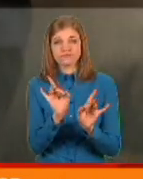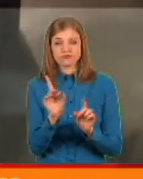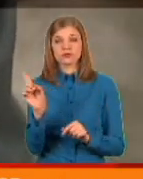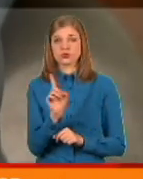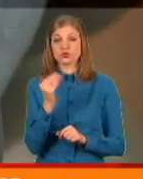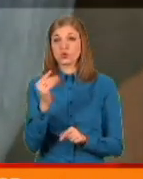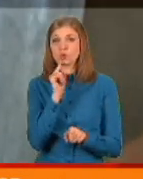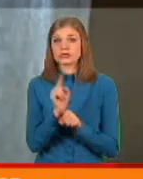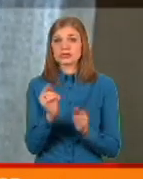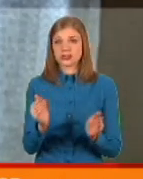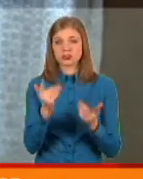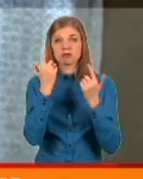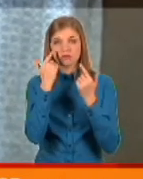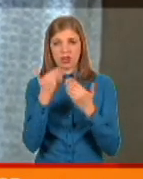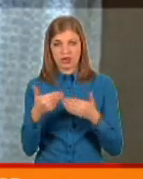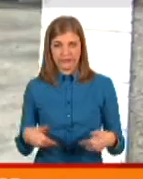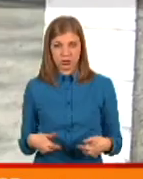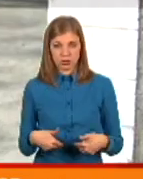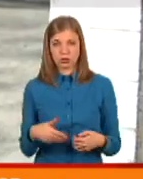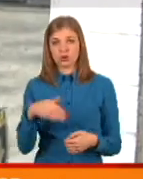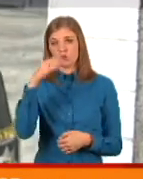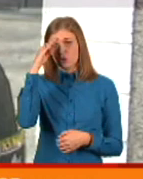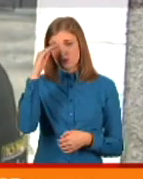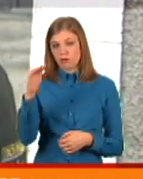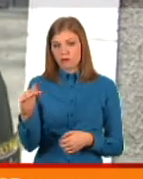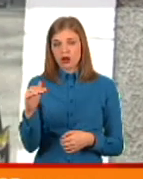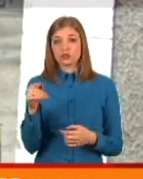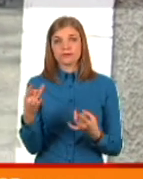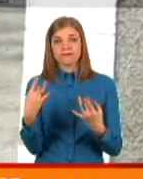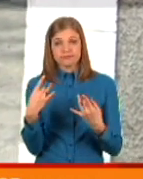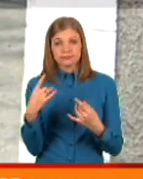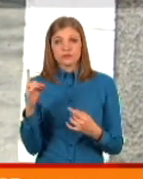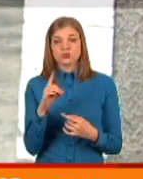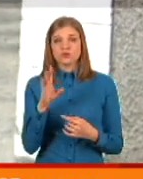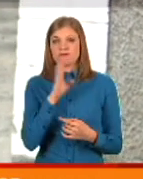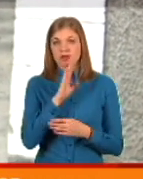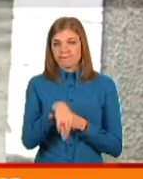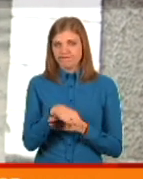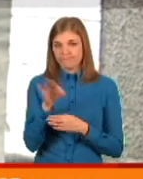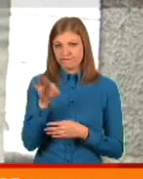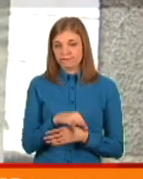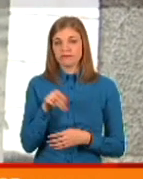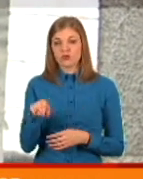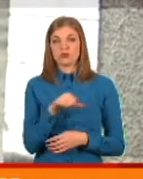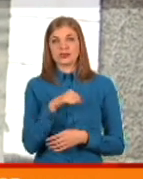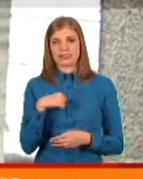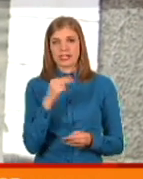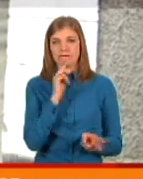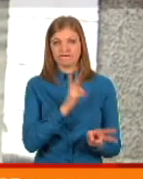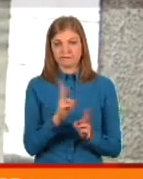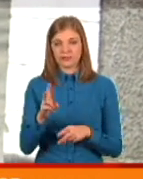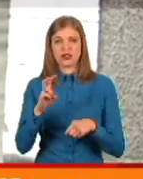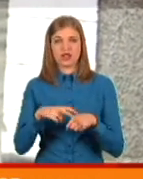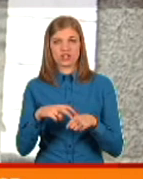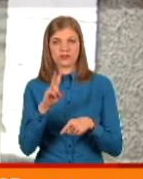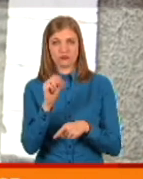поліції, що його сестричка плакала від голоду. Мальчик сообщив нам в отсутствие матері, він сам приготував